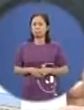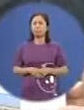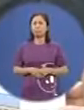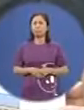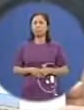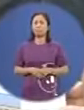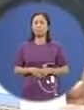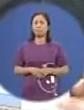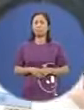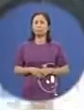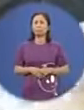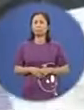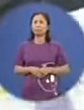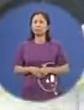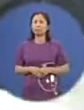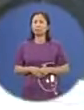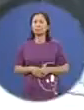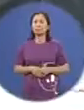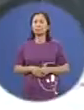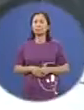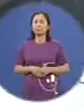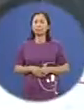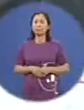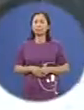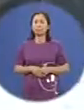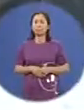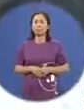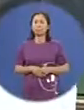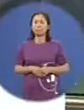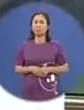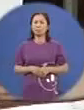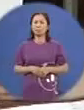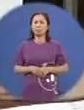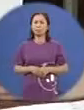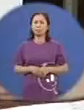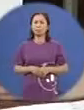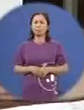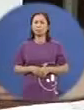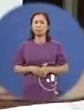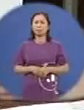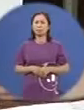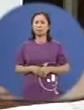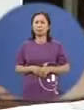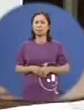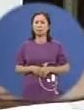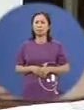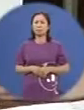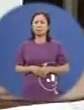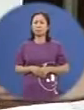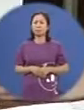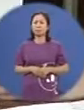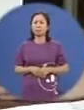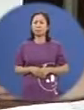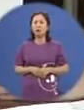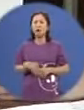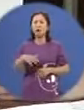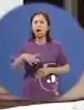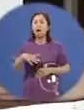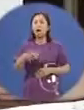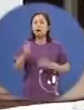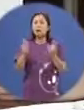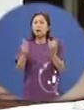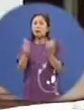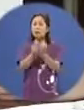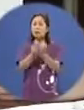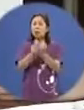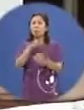ところでちょっと言いますとね、 はい、 こういうこともあるわけですね、 はい、 でこれはですね初婚年齢